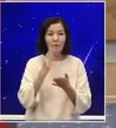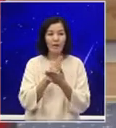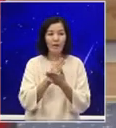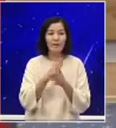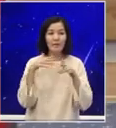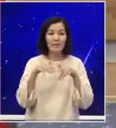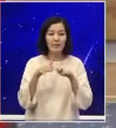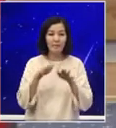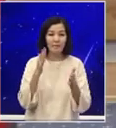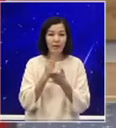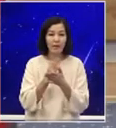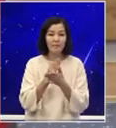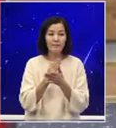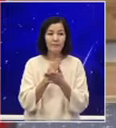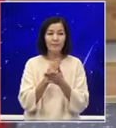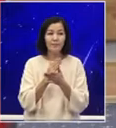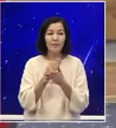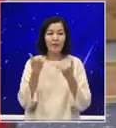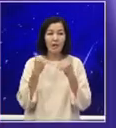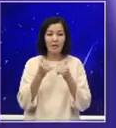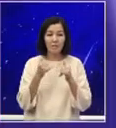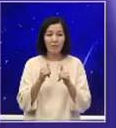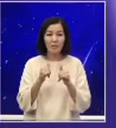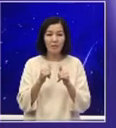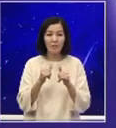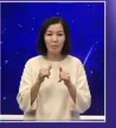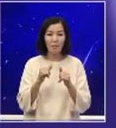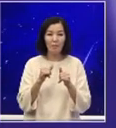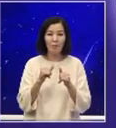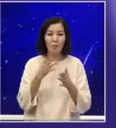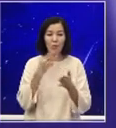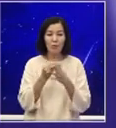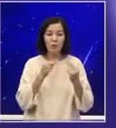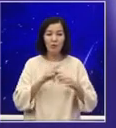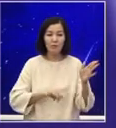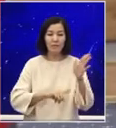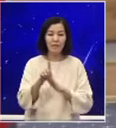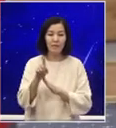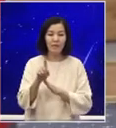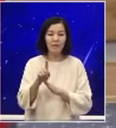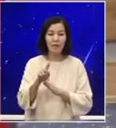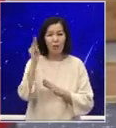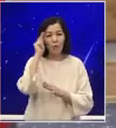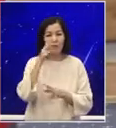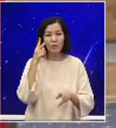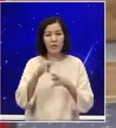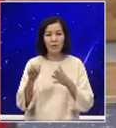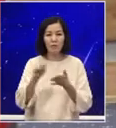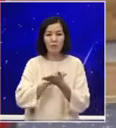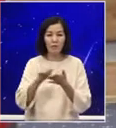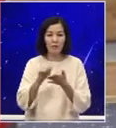тігу курстары. Және аспаздық курстары өз жұмысын бастады. Курстары аяқталғаннан